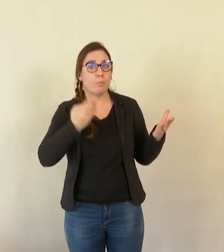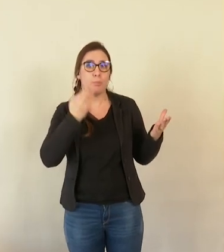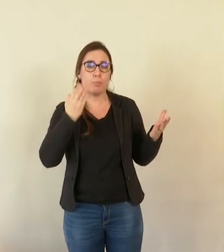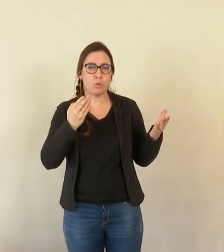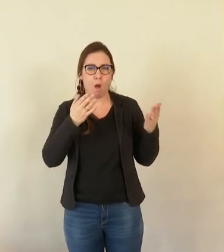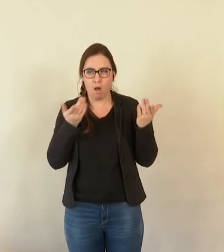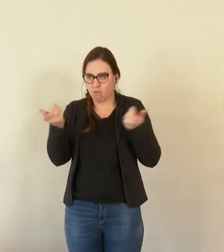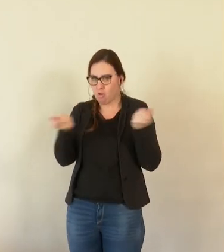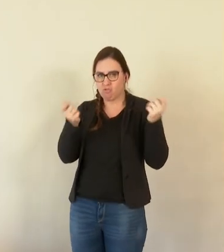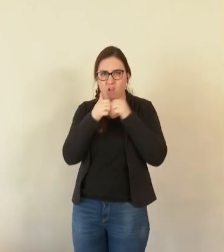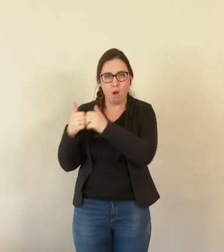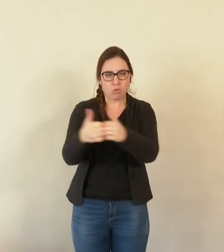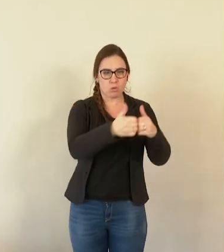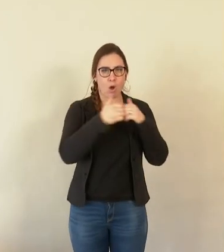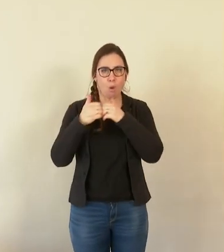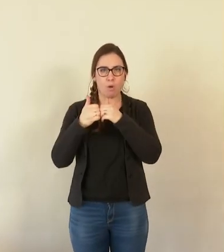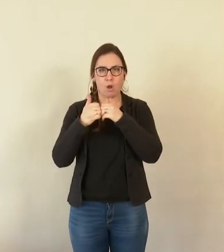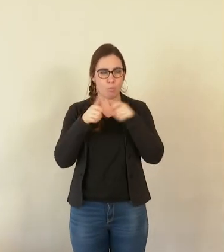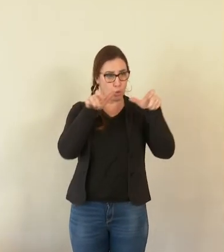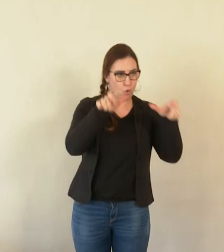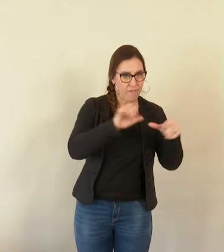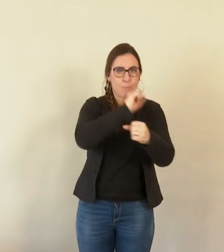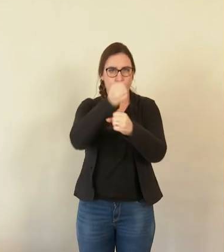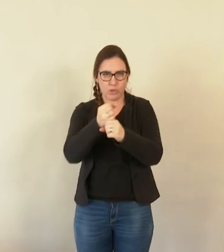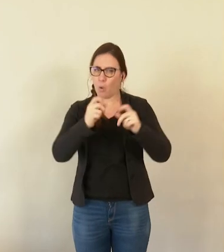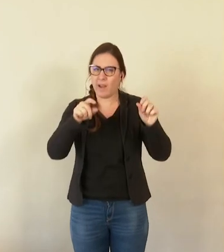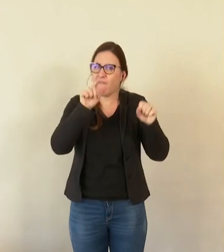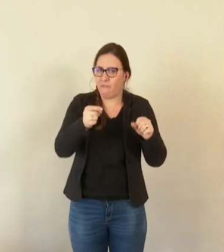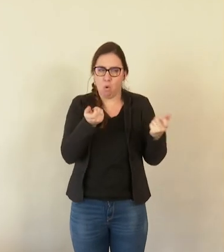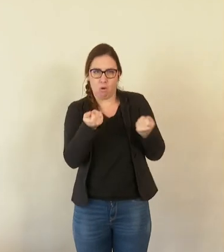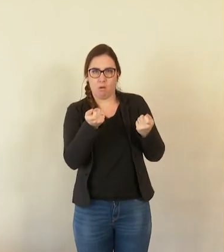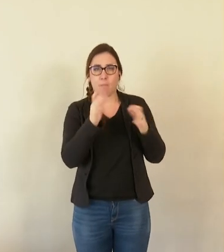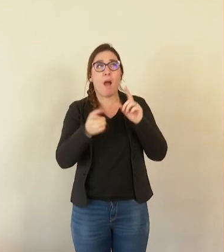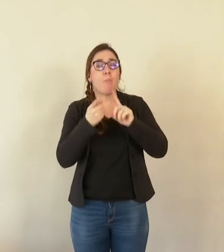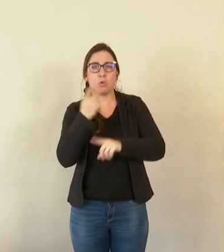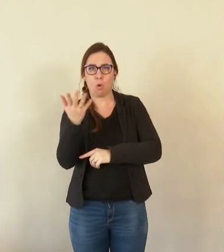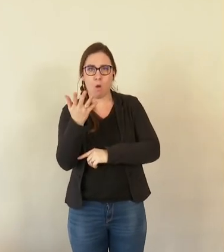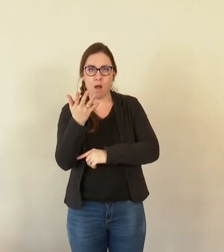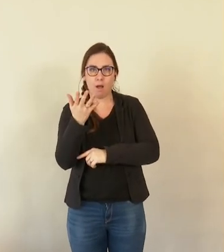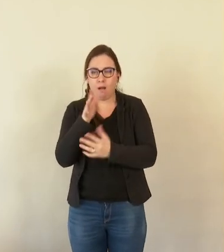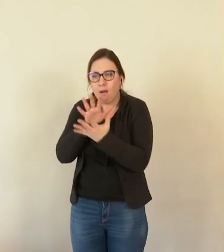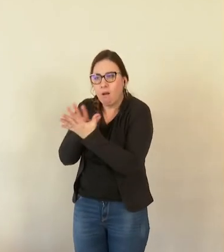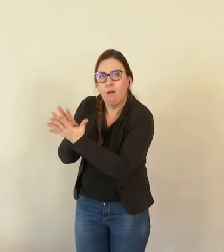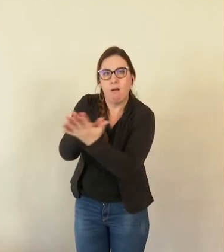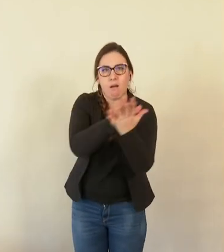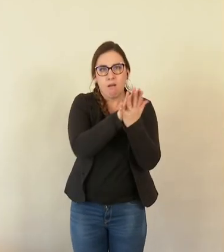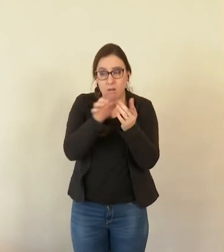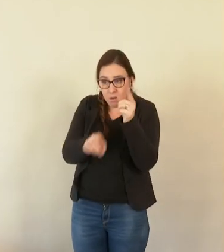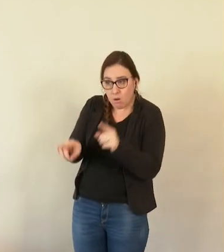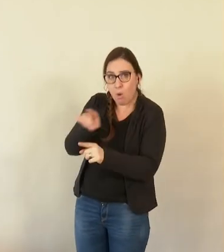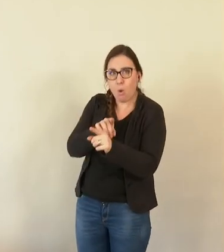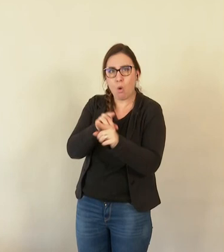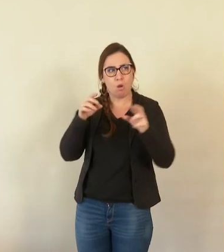coordonner pour surveiller et punir mais ce n'est pas ça le plus important le plus important c'est d'aller à la rencontre de celles et ceux qui occupent